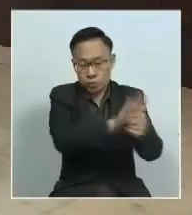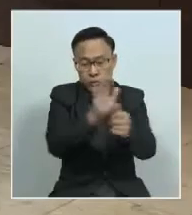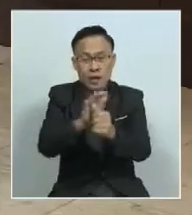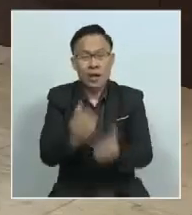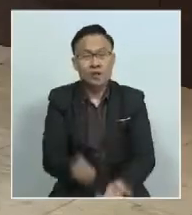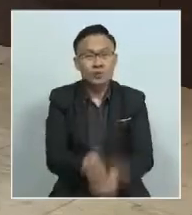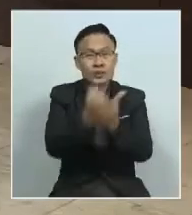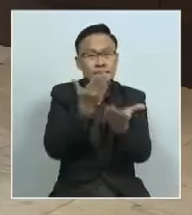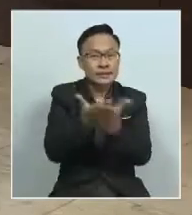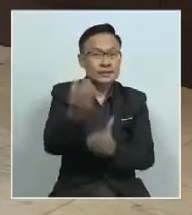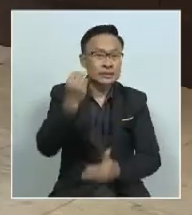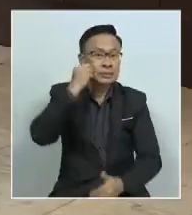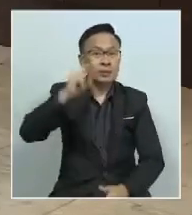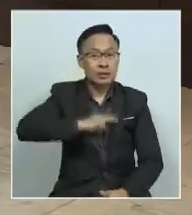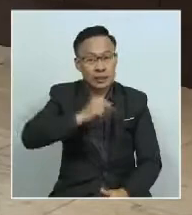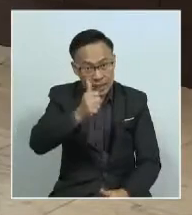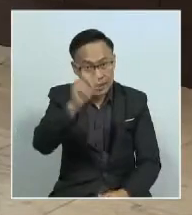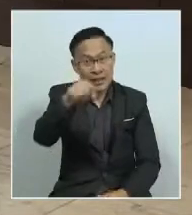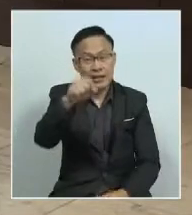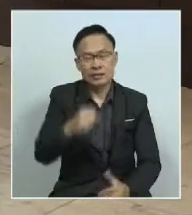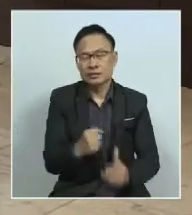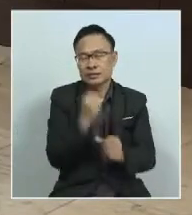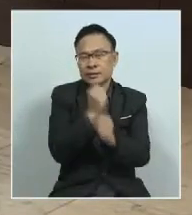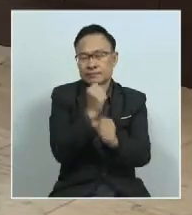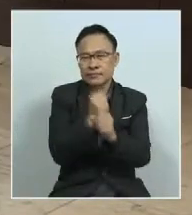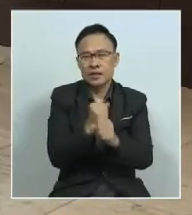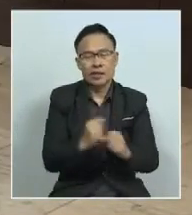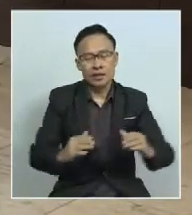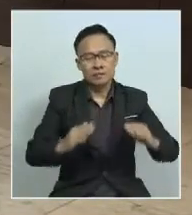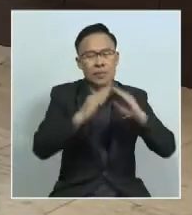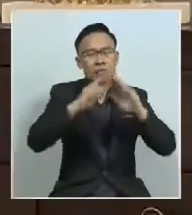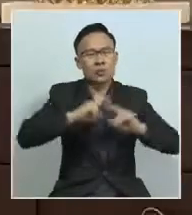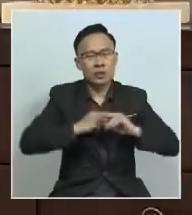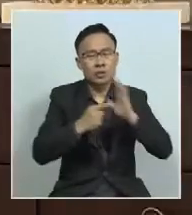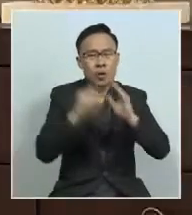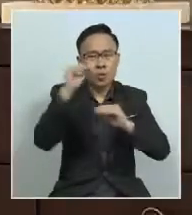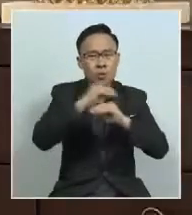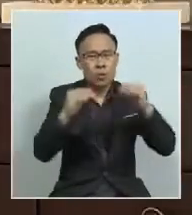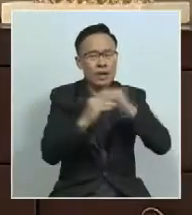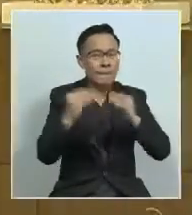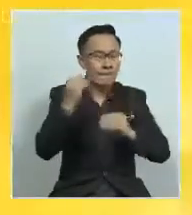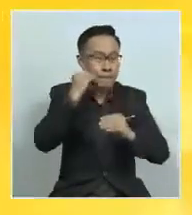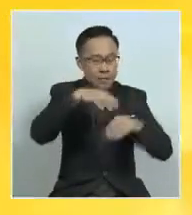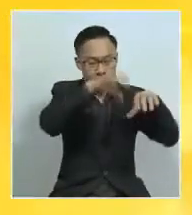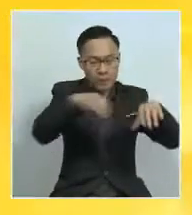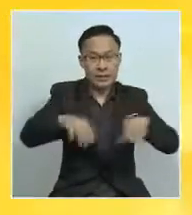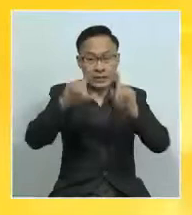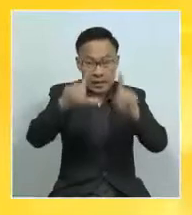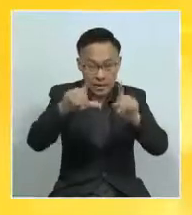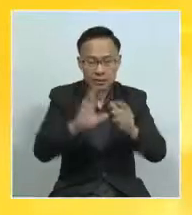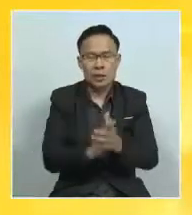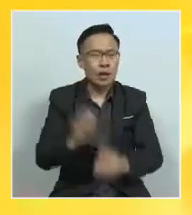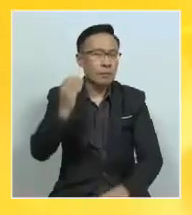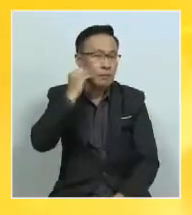ายได้น้อยผู้มีรายได้ปานกลางเนาะให้มีบ้านต่างๆไม่ว่าจะเป็นโครงการบ้านร้านหลังบ้านประชารัฐซึ่งเงิน